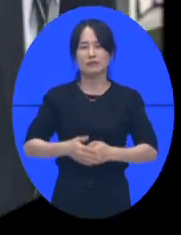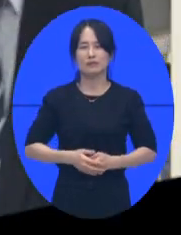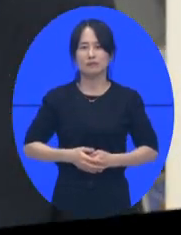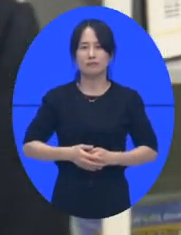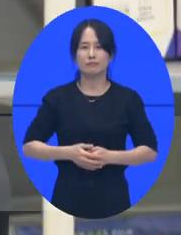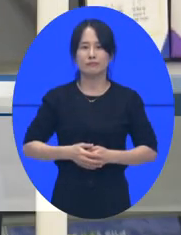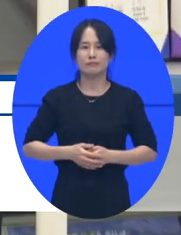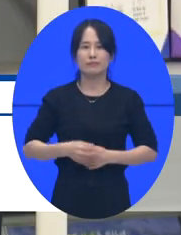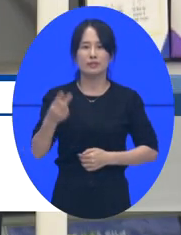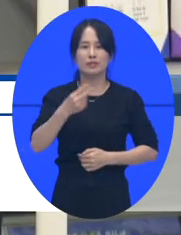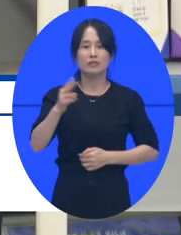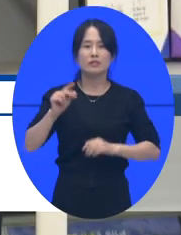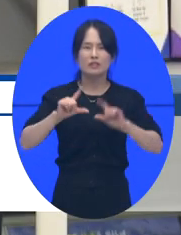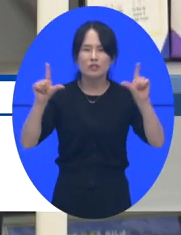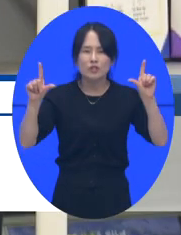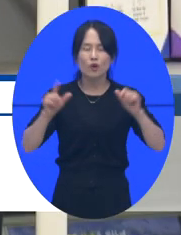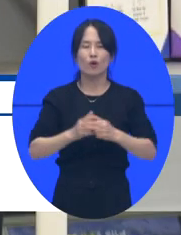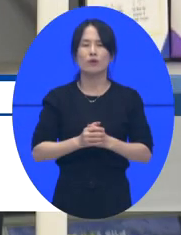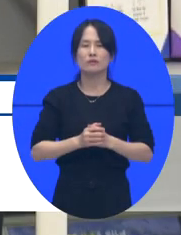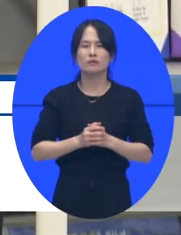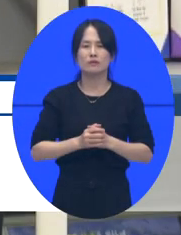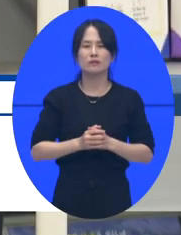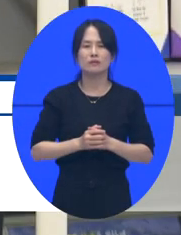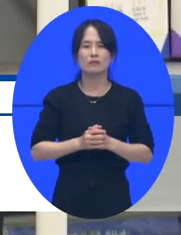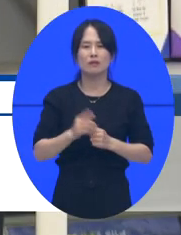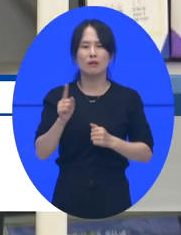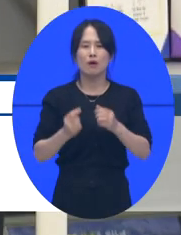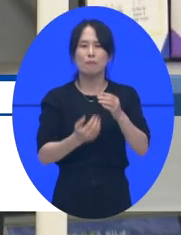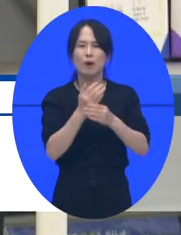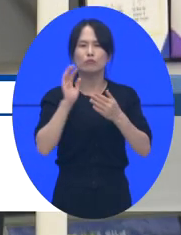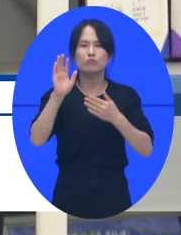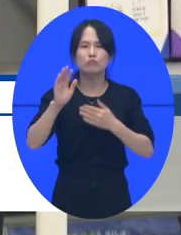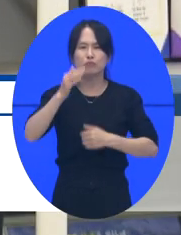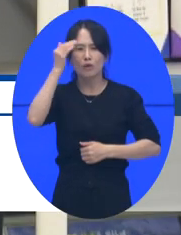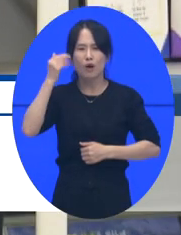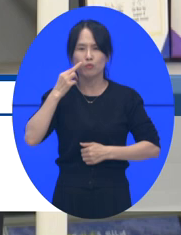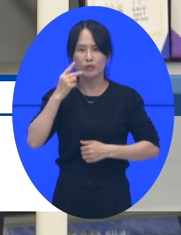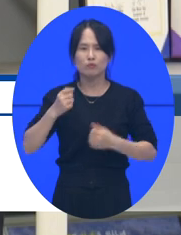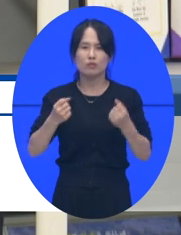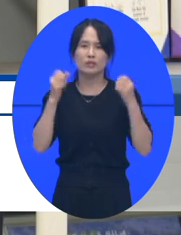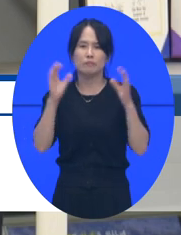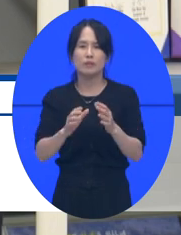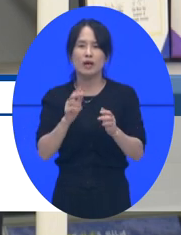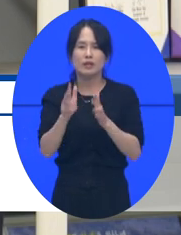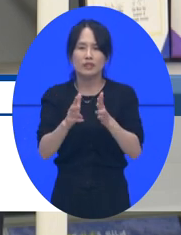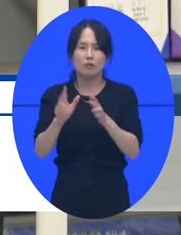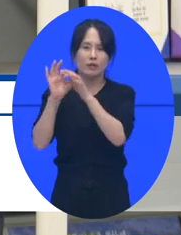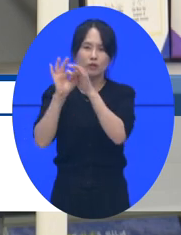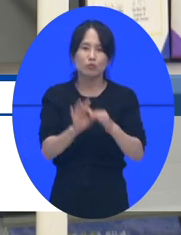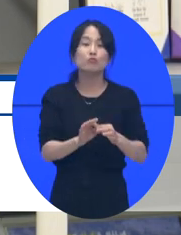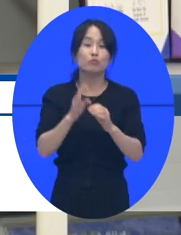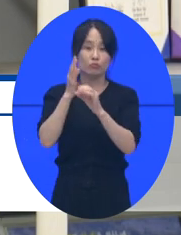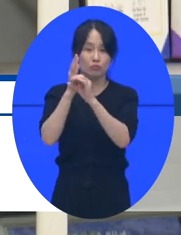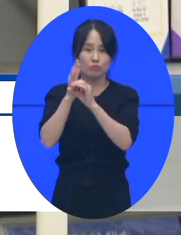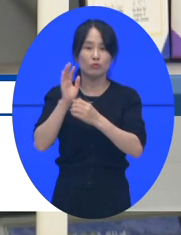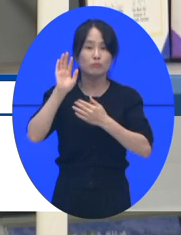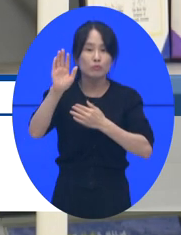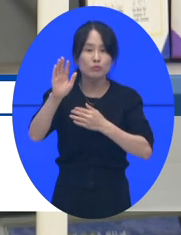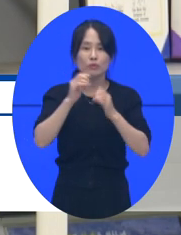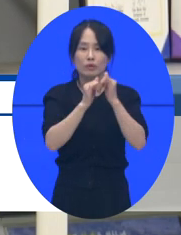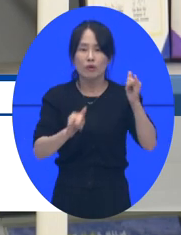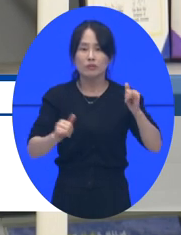opportunity. 2002년에는 효순이 미소니 사건 이후 한미 협력 사업을 지속적으로 진행하고 있습니다.